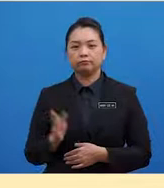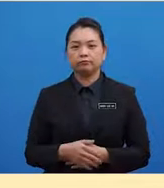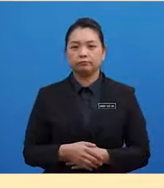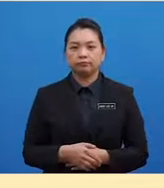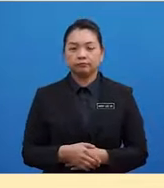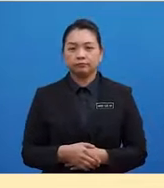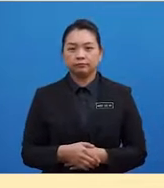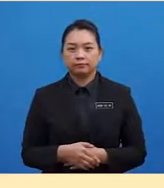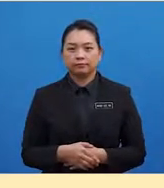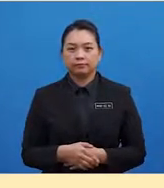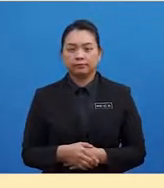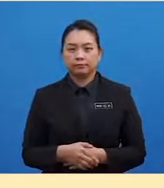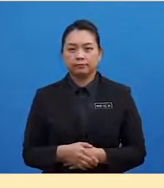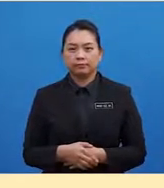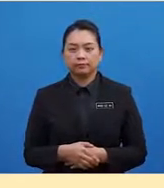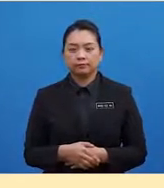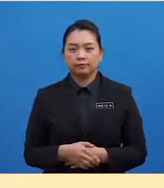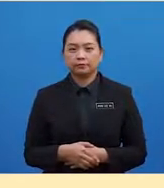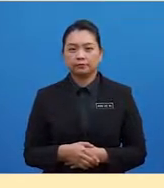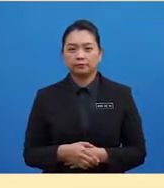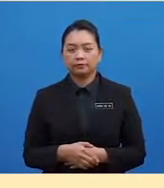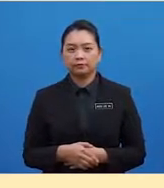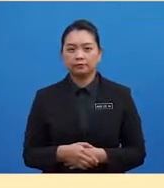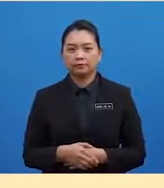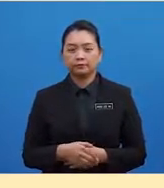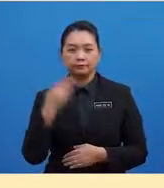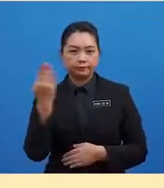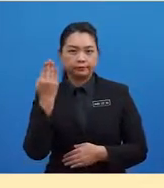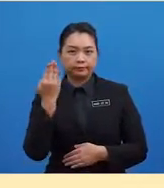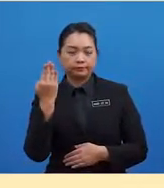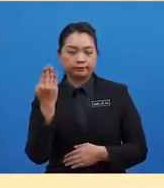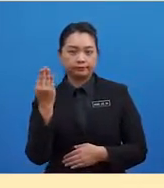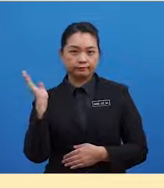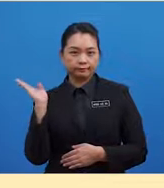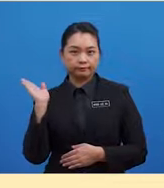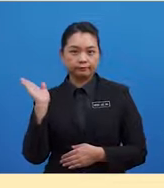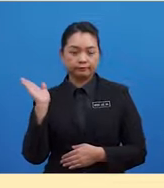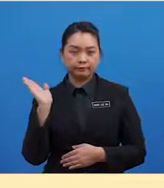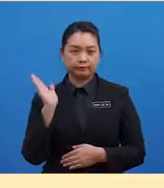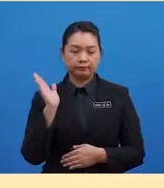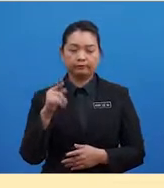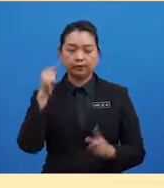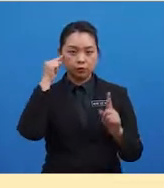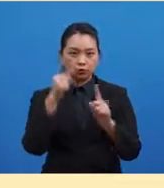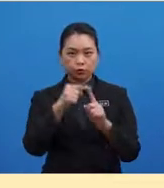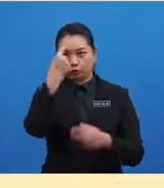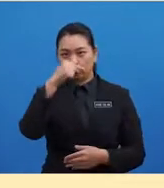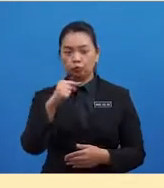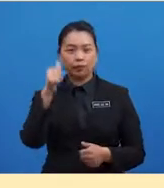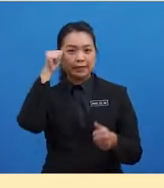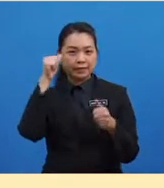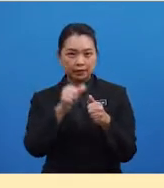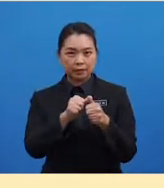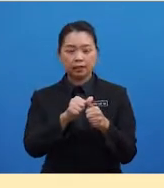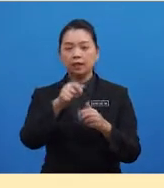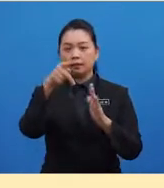oktagon. Untuk pengetahuan murid semua, kebiasaannya papan tanda ini bertujuan mengingatkan